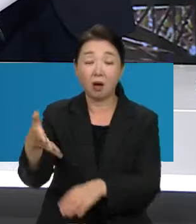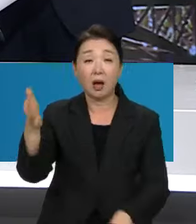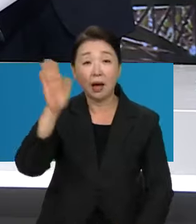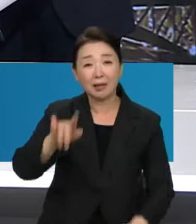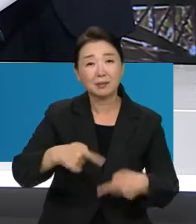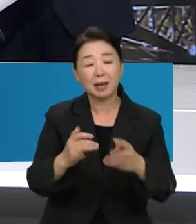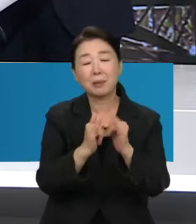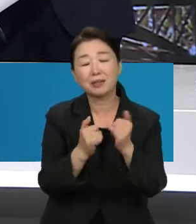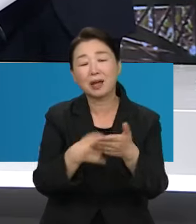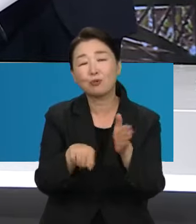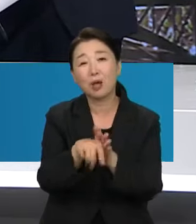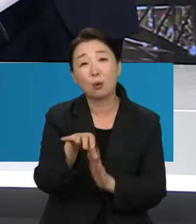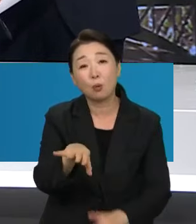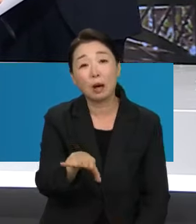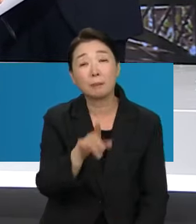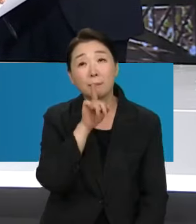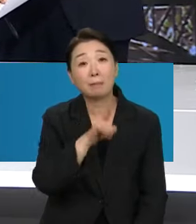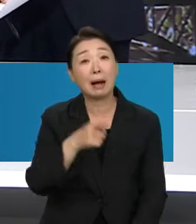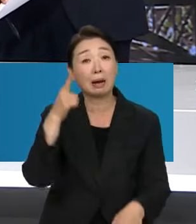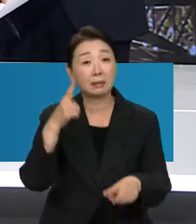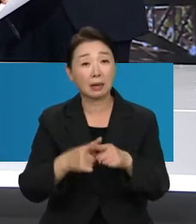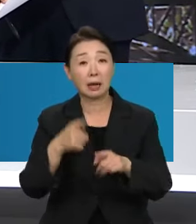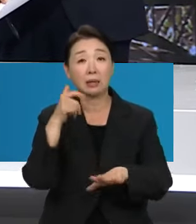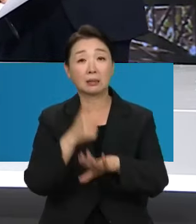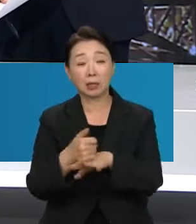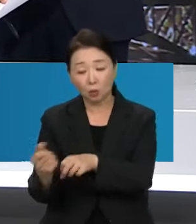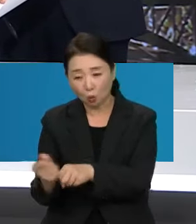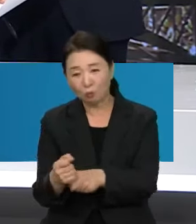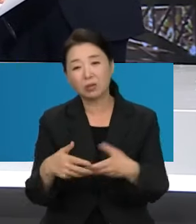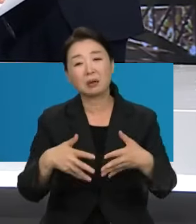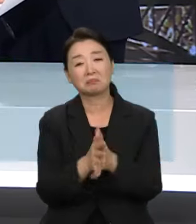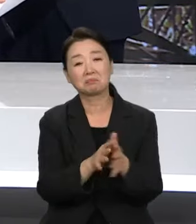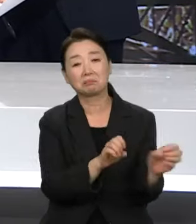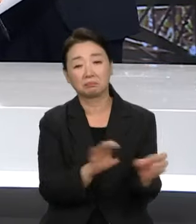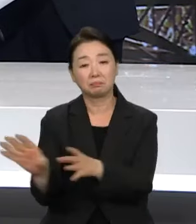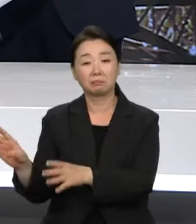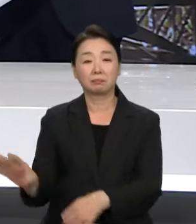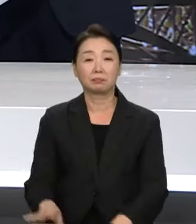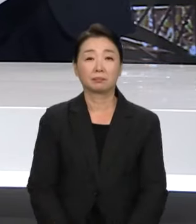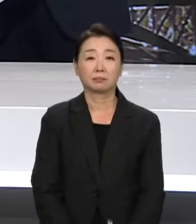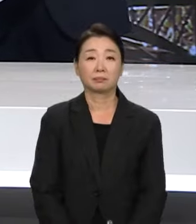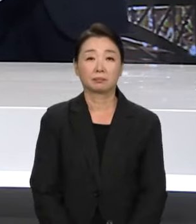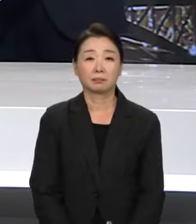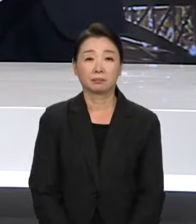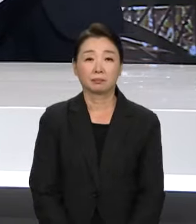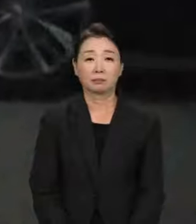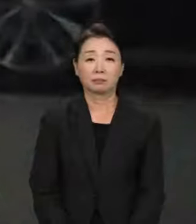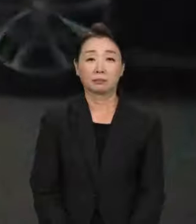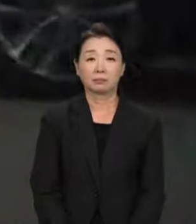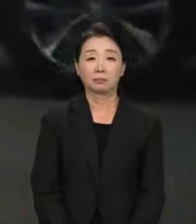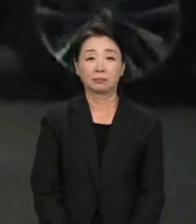위한 공간이라고 주장하다가 뒤늦게 골프장을 철거했습니다. 심가은 기자가 취재했습니다.